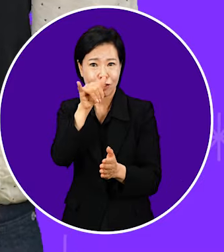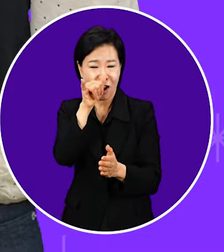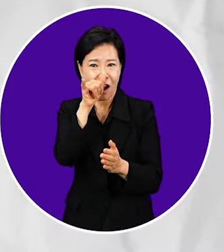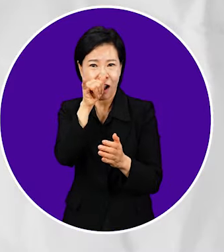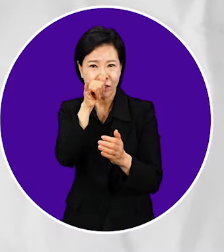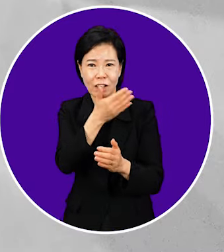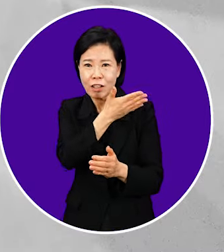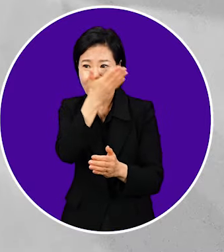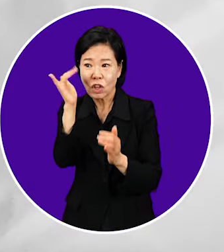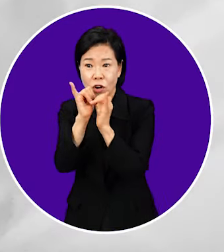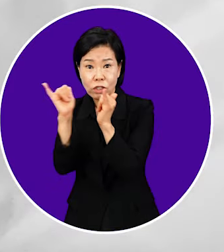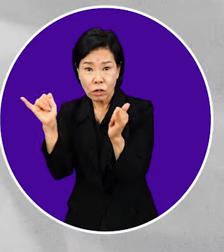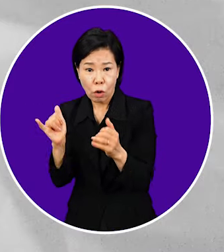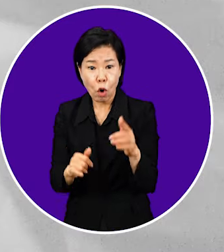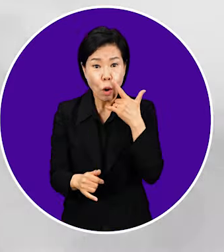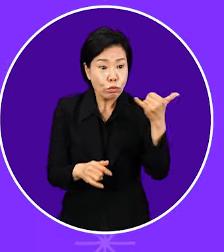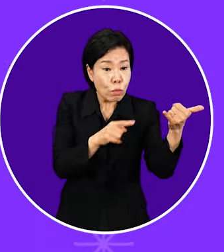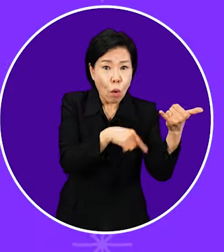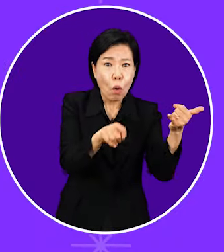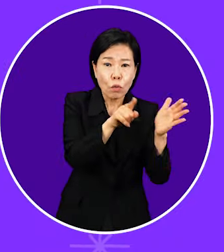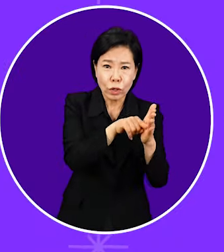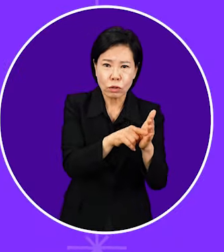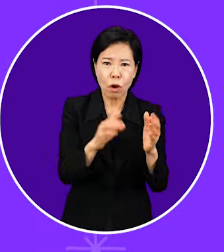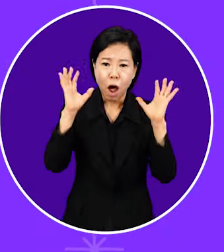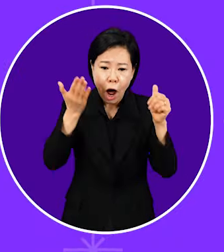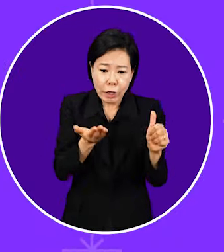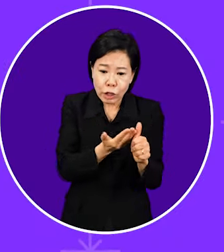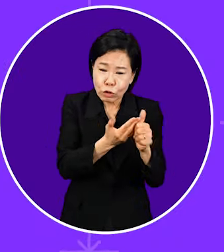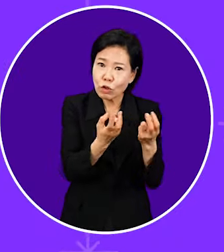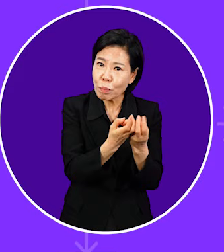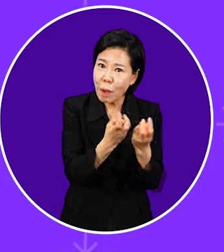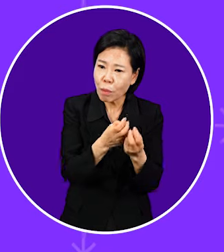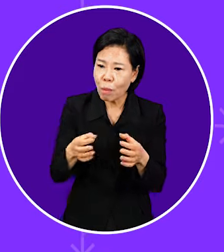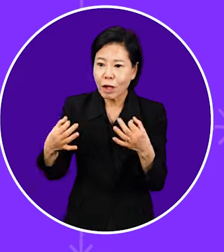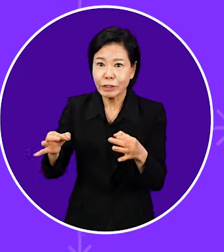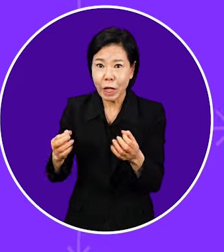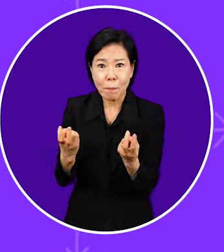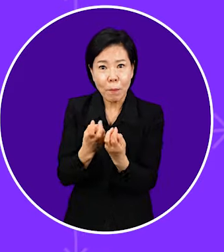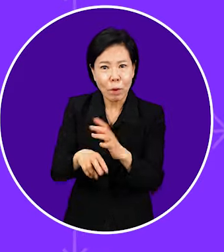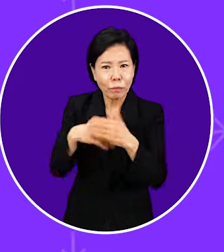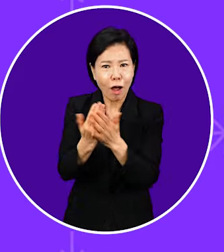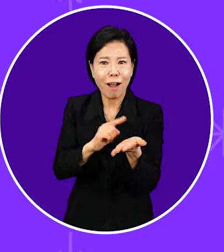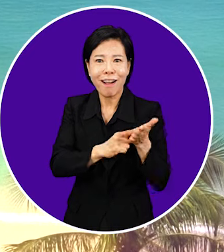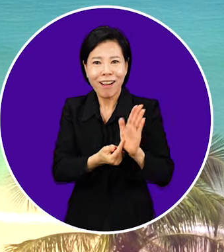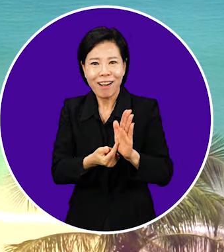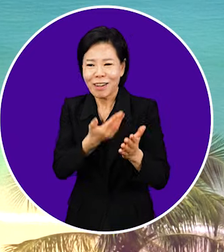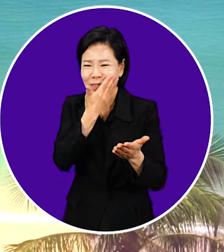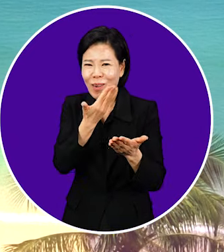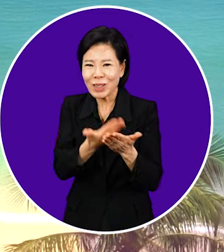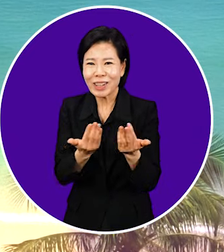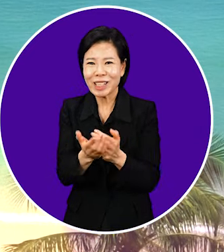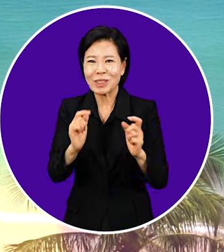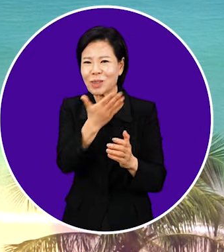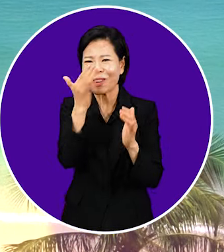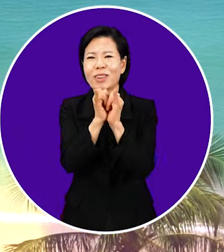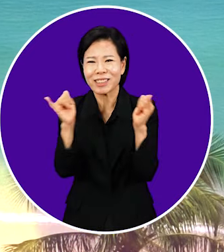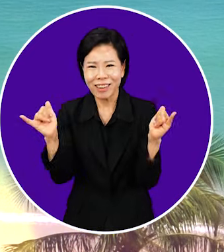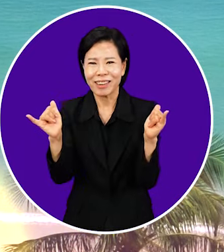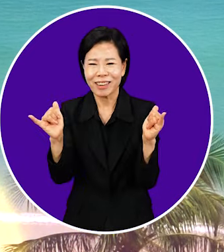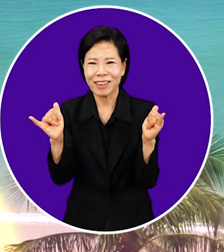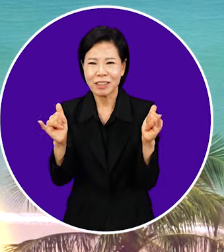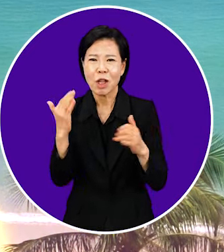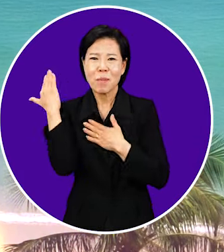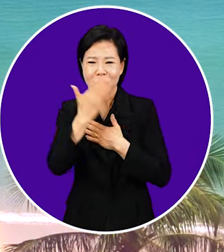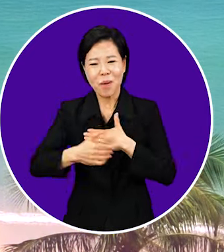있고요. 청년 부모들을 위한 육아 꿀팁과 금융관리 방법까지 알려드립니다. 소중한 우리 제주